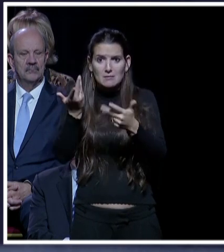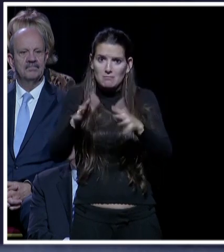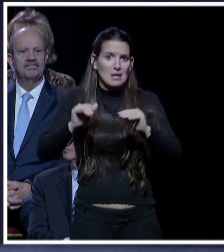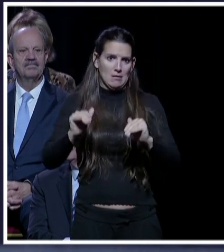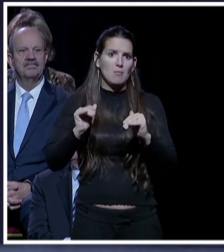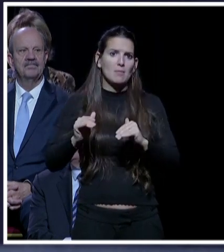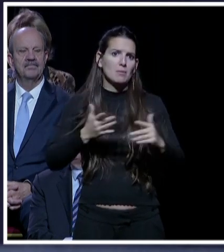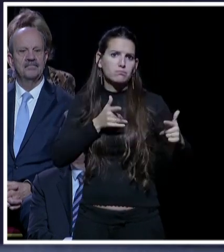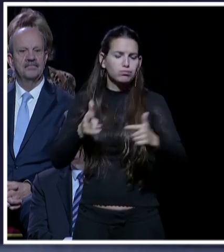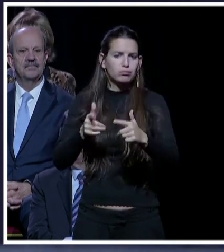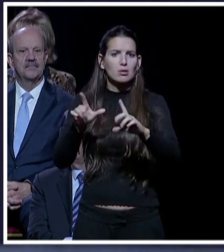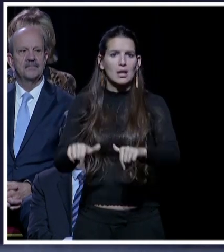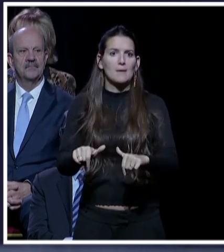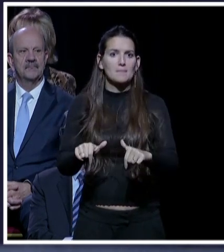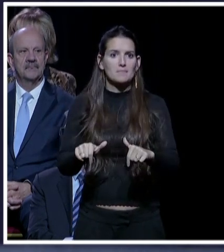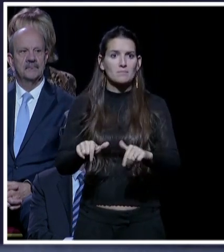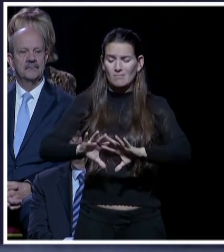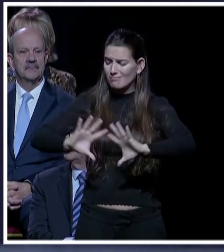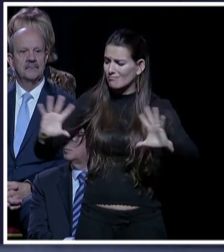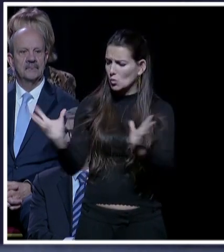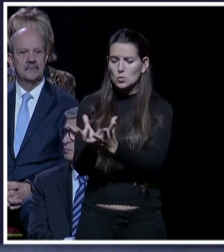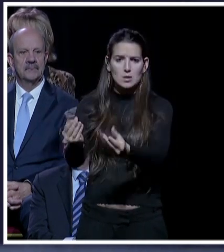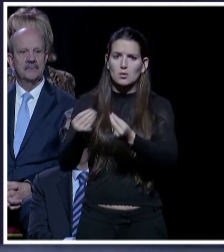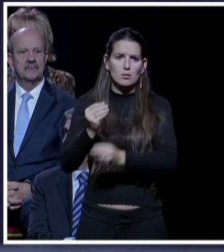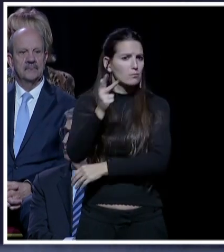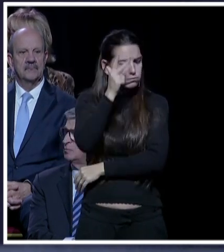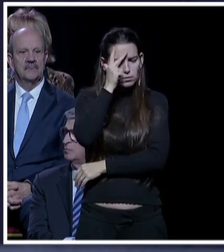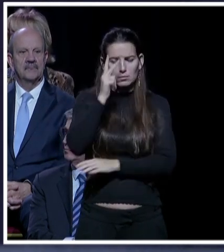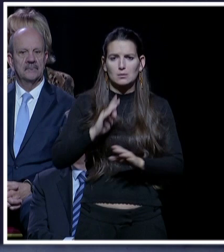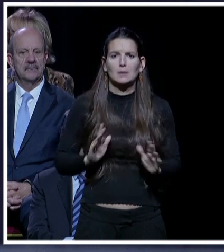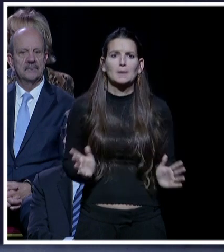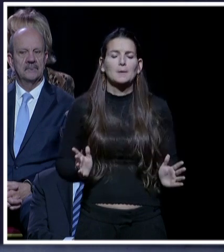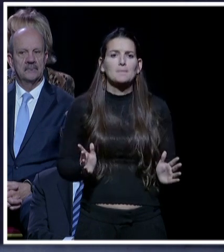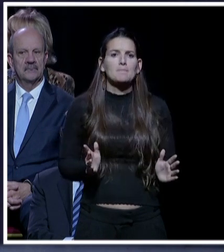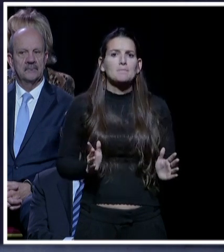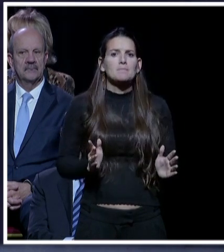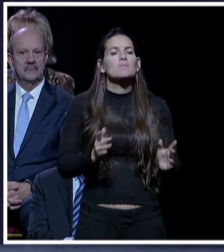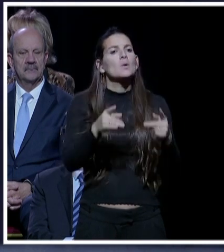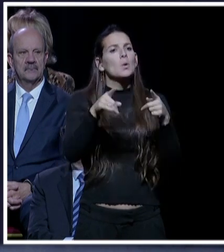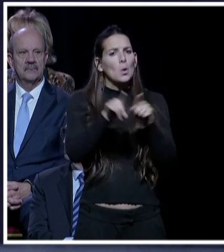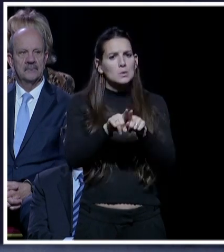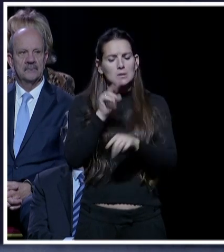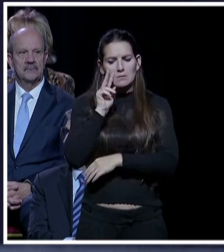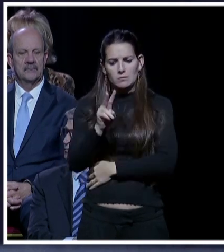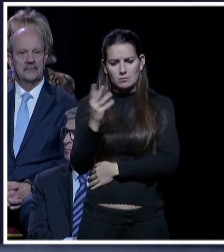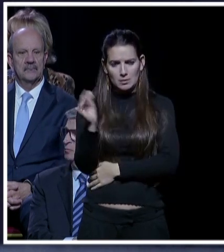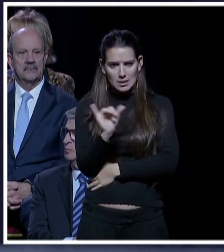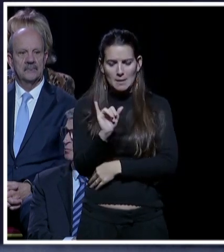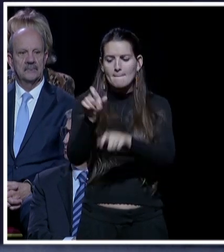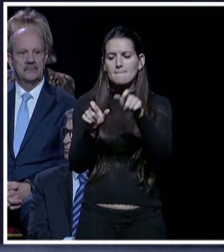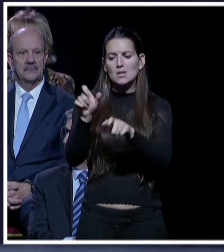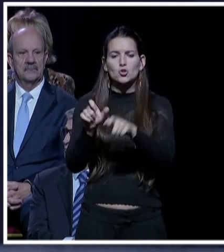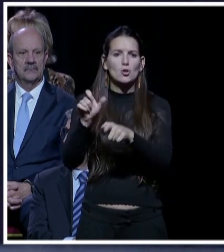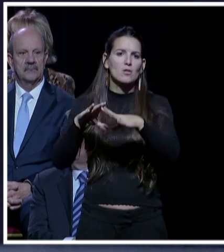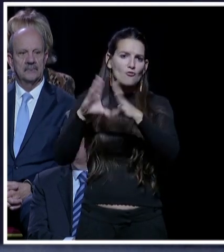cette violence aveugle qui nous a sidérés et a traumatisé tout un peuple. J'ai aussi rencontré les proches des otages.